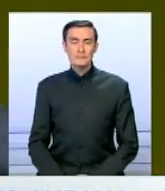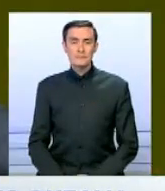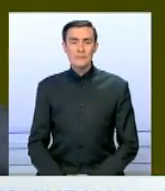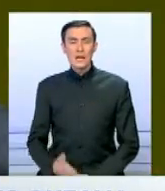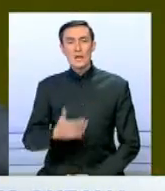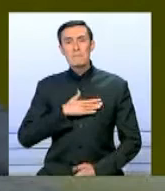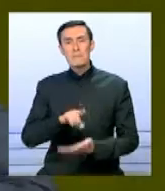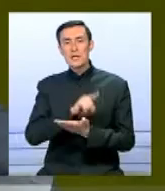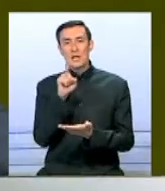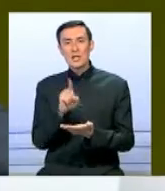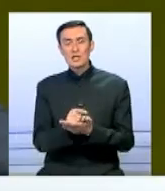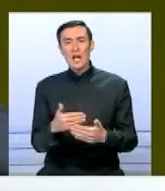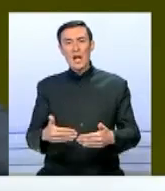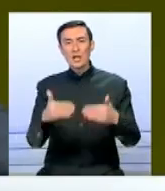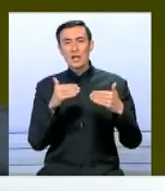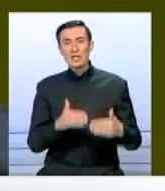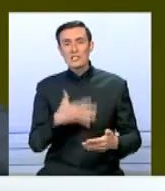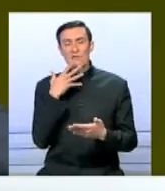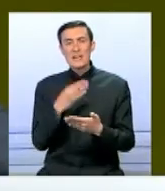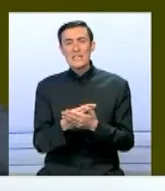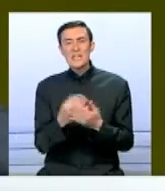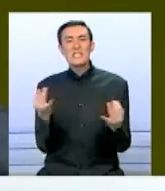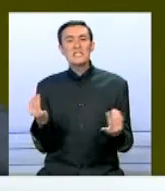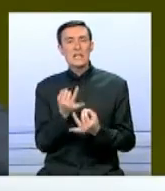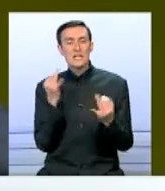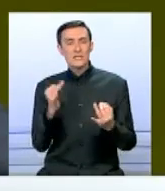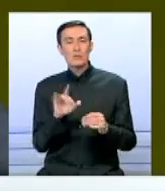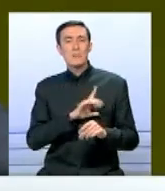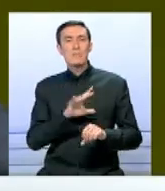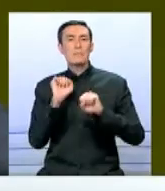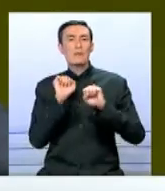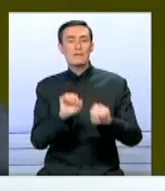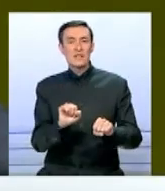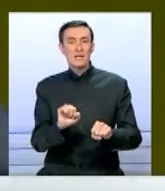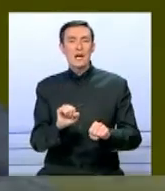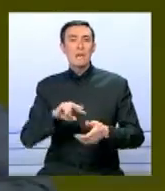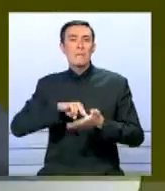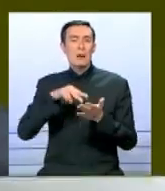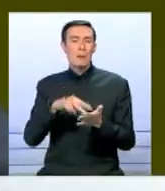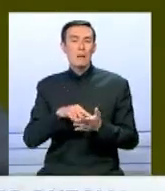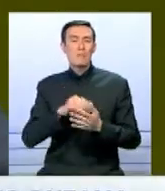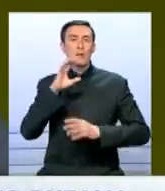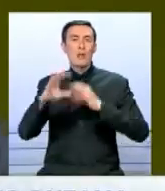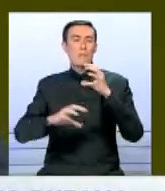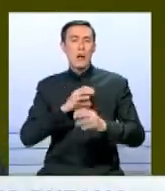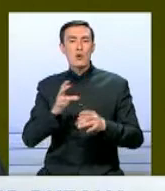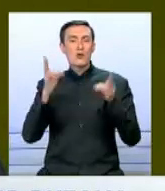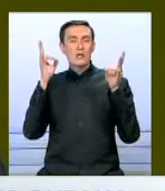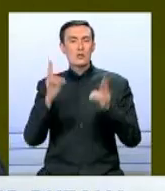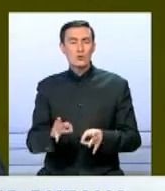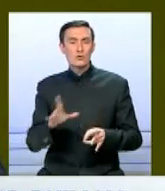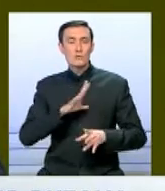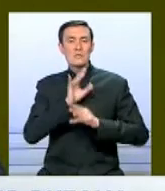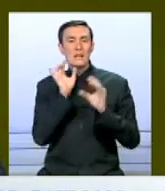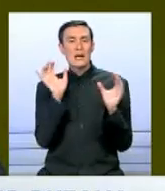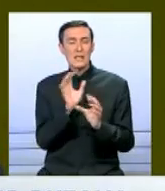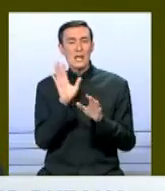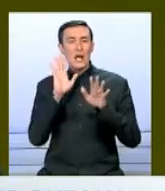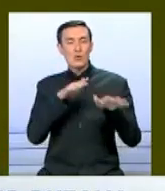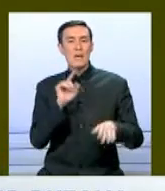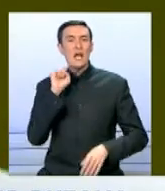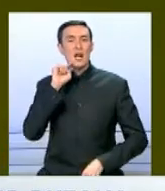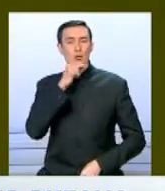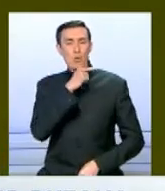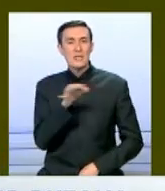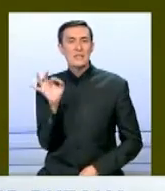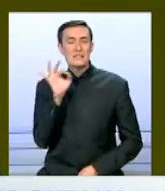Мы должны отложить сиюминутные национальные интересы, чтобы предотвратить долгосрочную глобальную катастрофу. Сохранение океанов, экономное